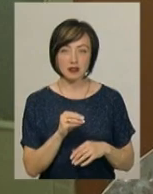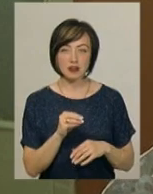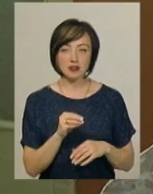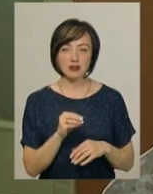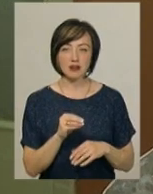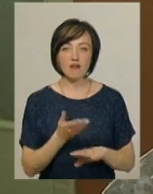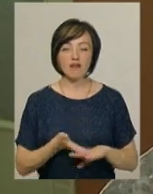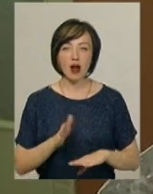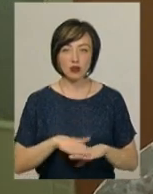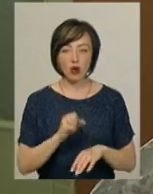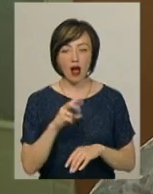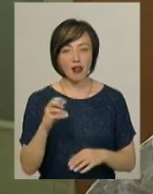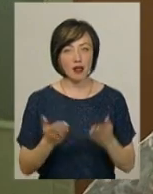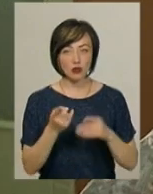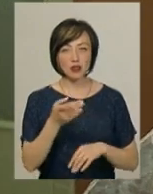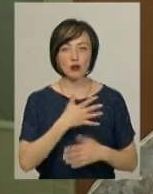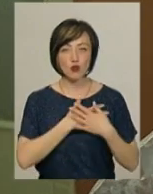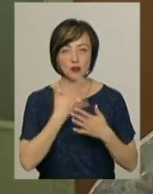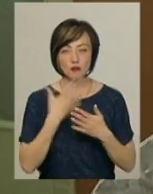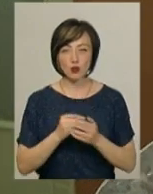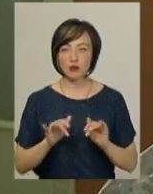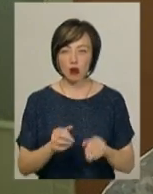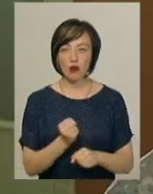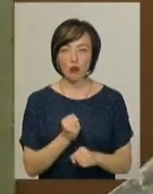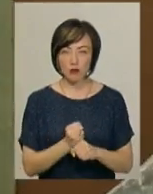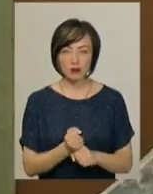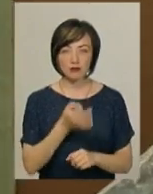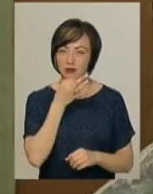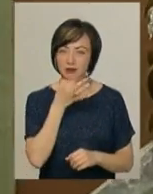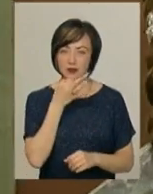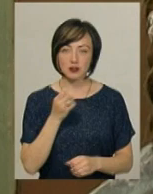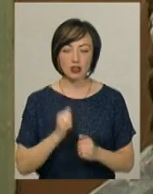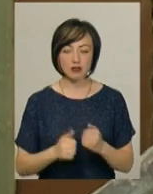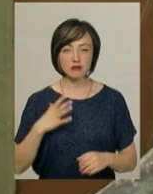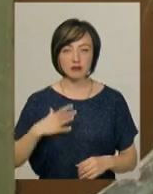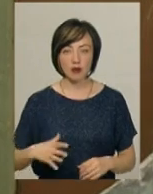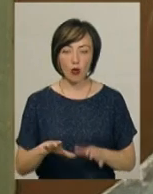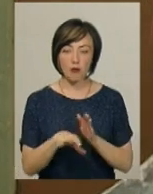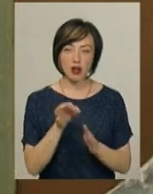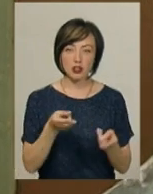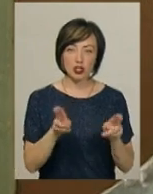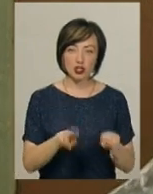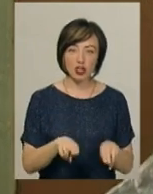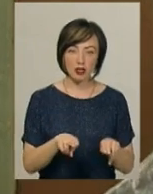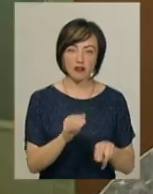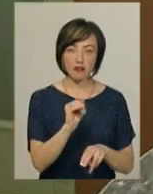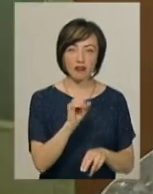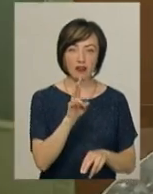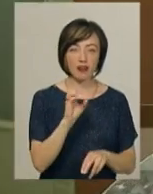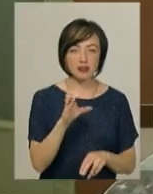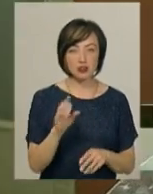Це біль, сльози, піт – це все важко. Однак, якщо ти любиш свою справу, ти робиш її залюбки. Часто мені доводилося обирати, залишатися у фітнесі чи